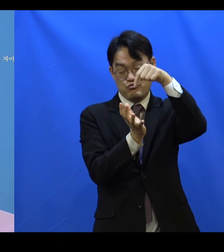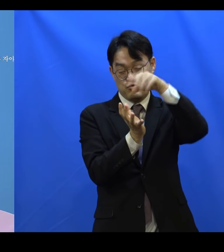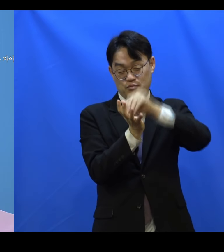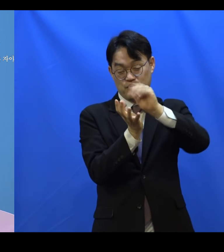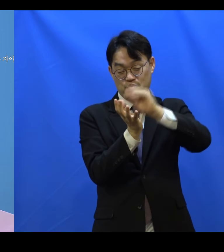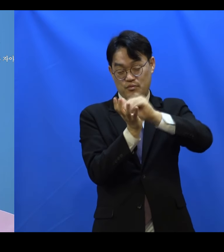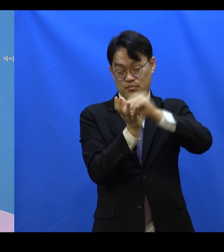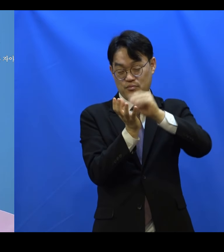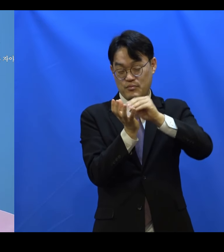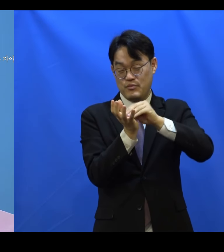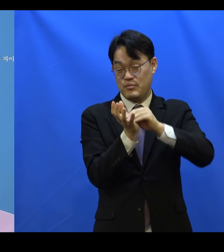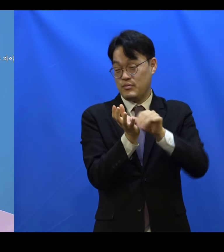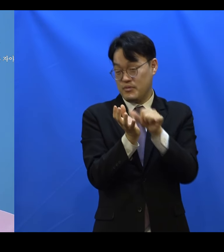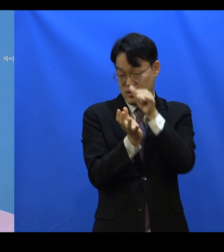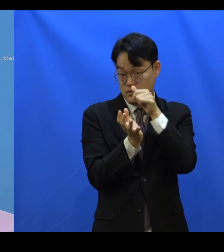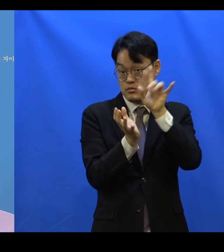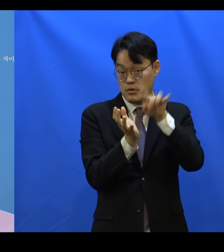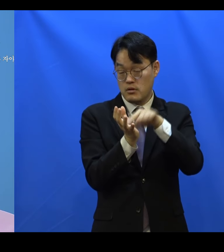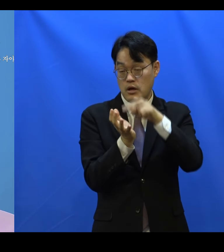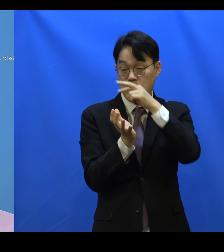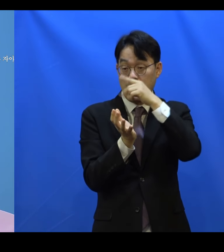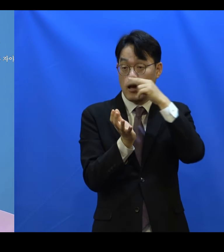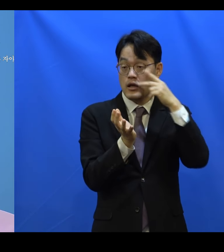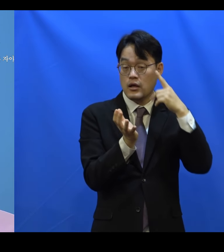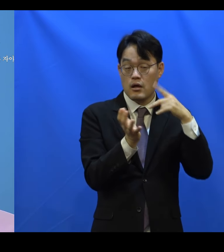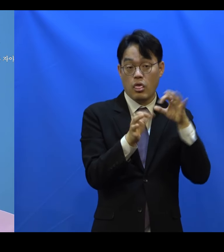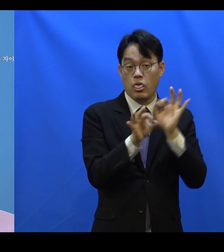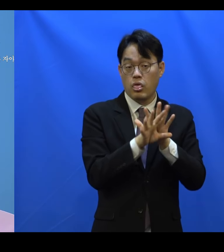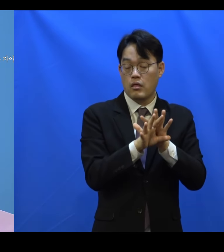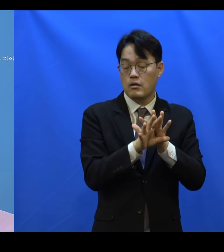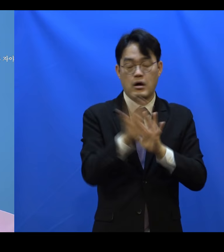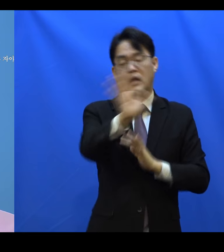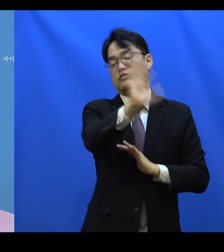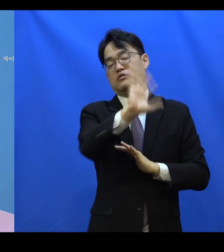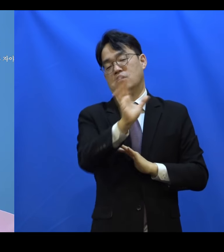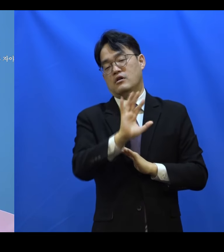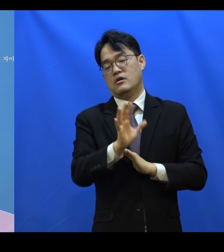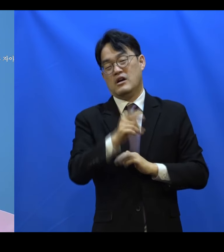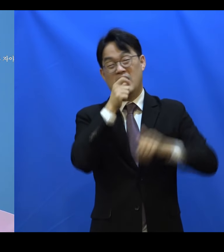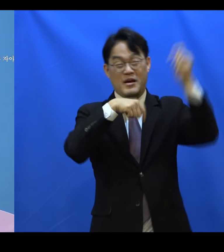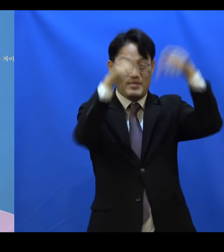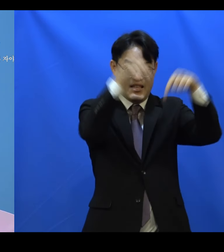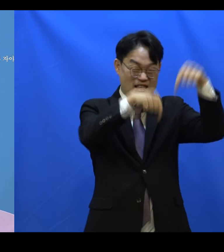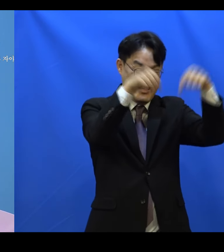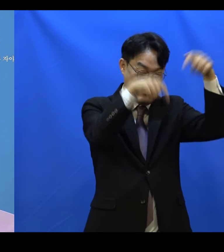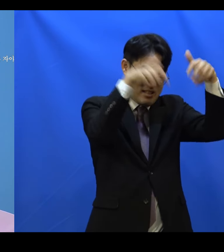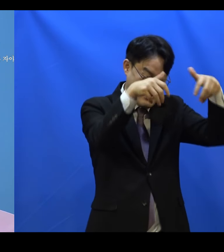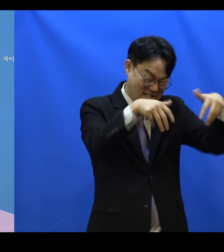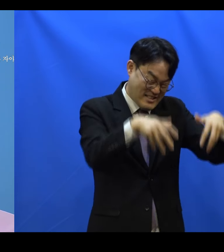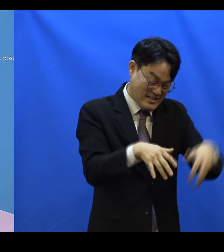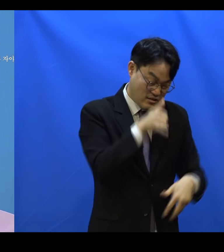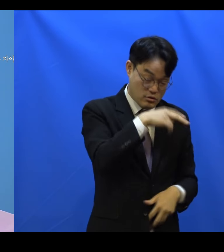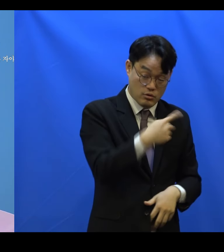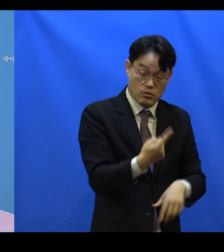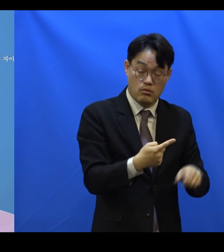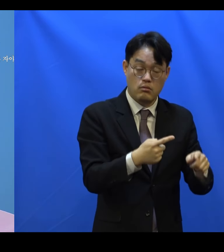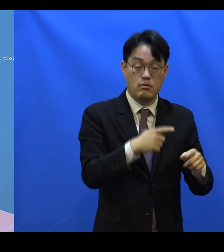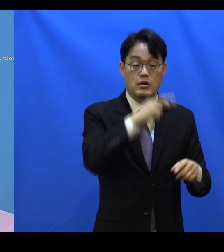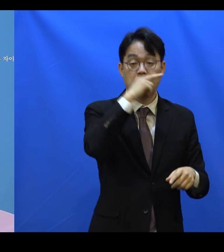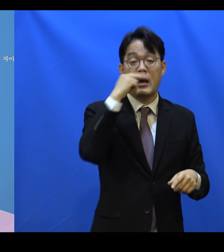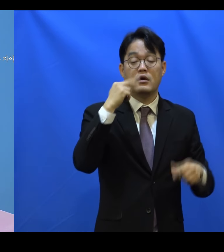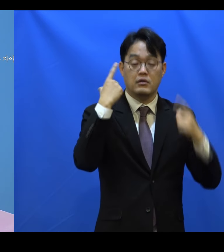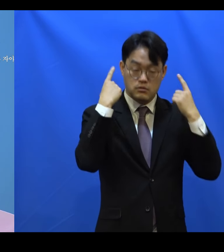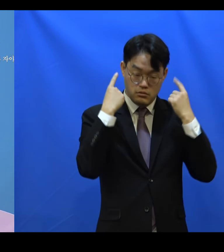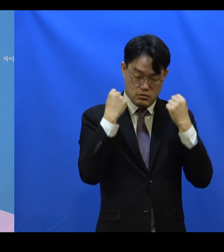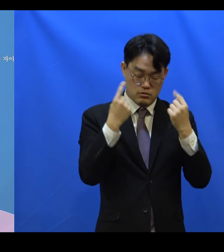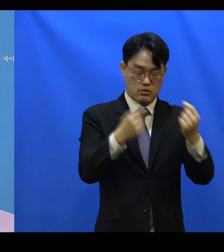향기는 그대로 있는 거예요. 품어내는 거예요. 척박한 광야 같은 세상에서도 성도는 아름다움과 향기를 드러내는